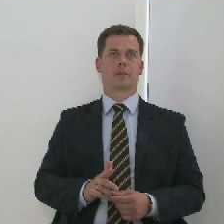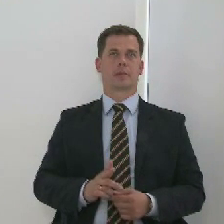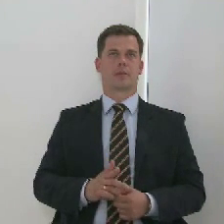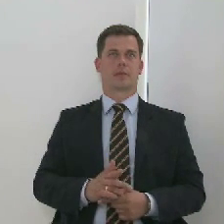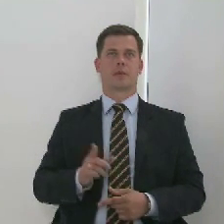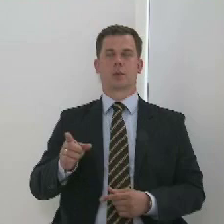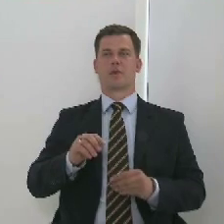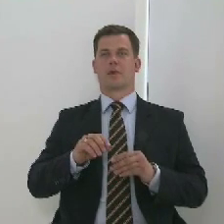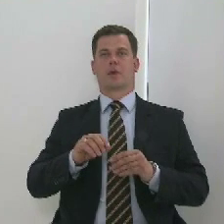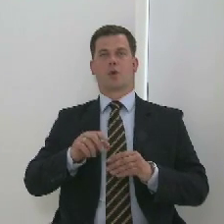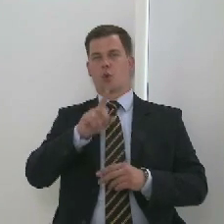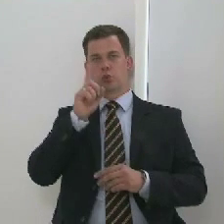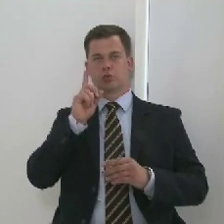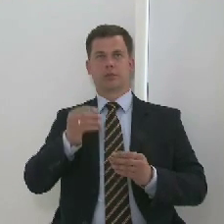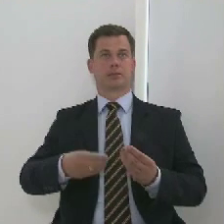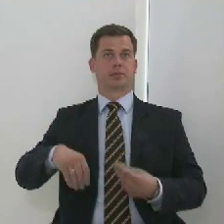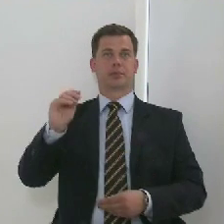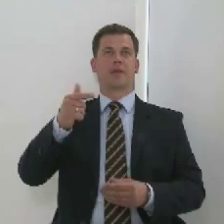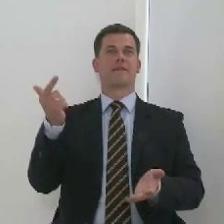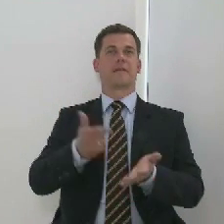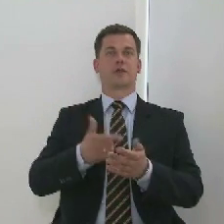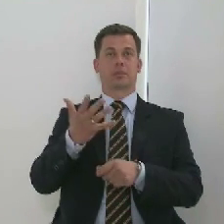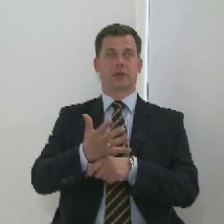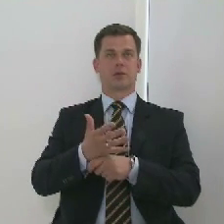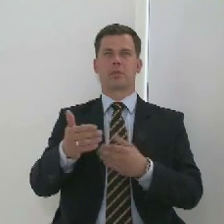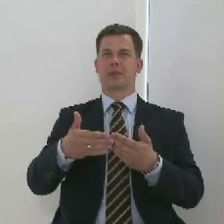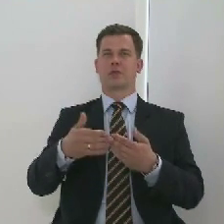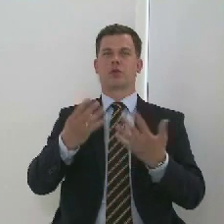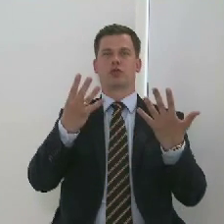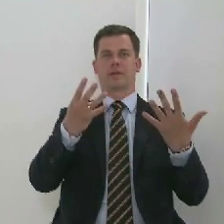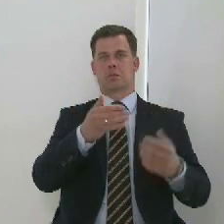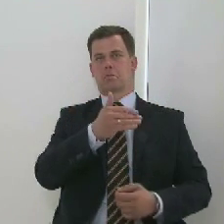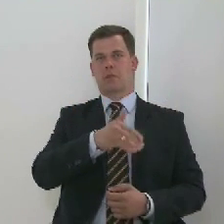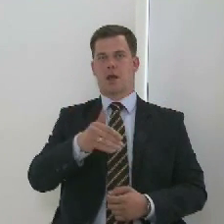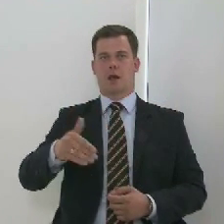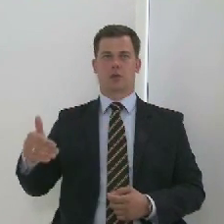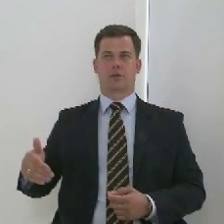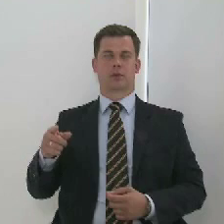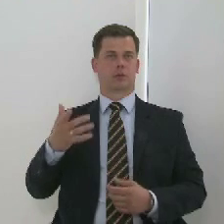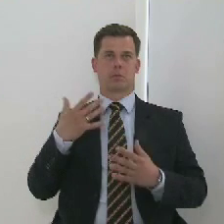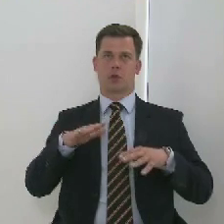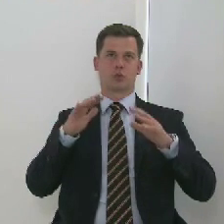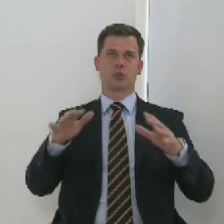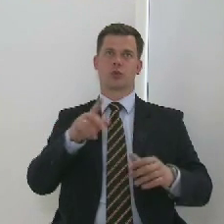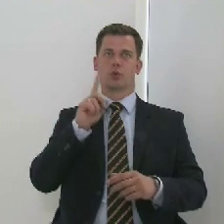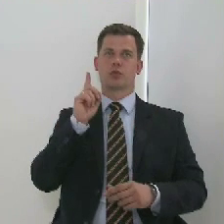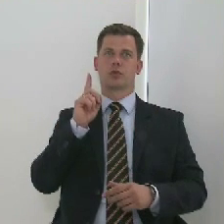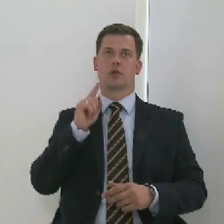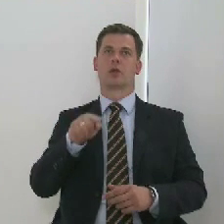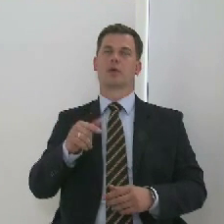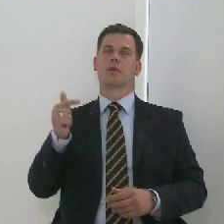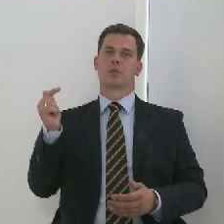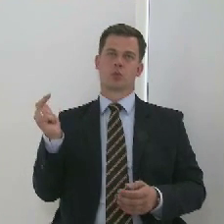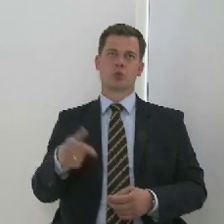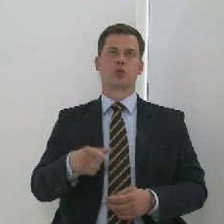Populacja świata wzrośnie do roku 2050 do niemalże 9 miliardów ludzi. Jest to bardzo duże i konsekwencją tego jest